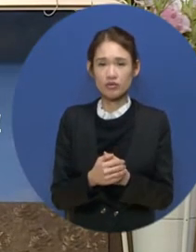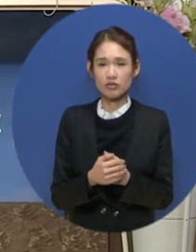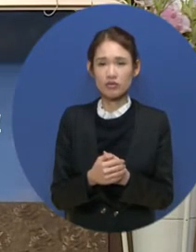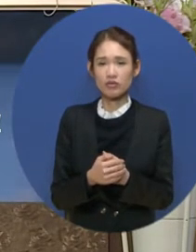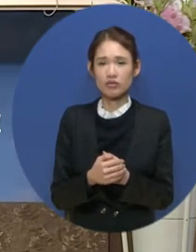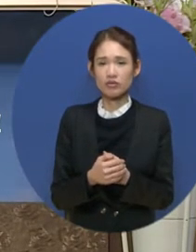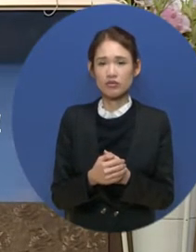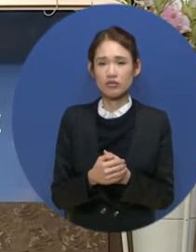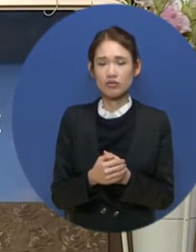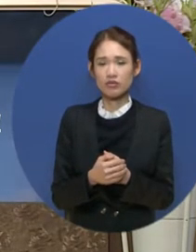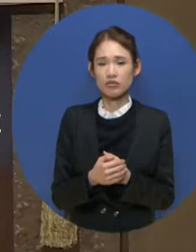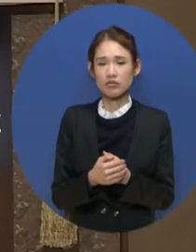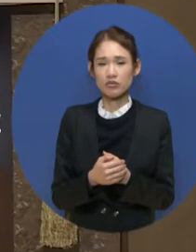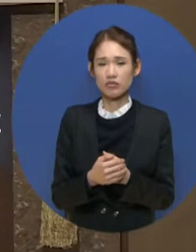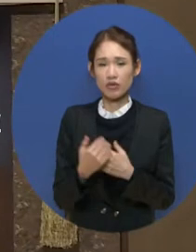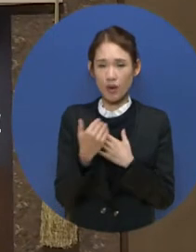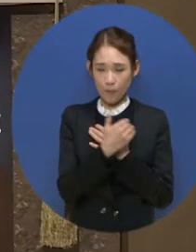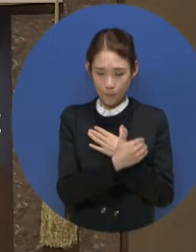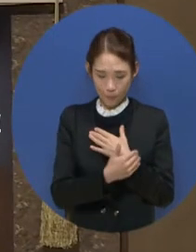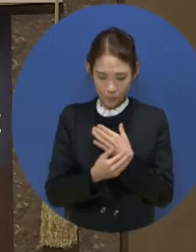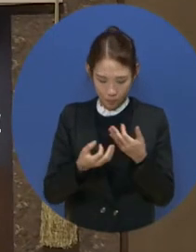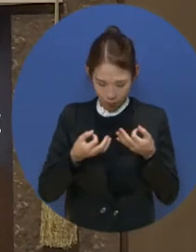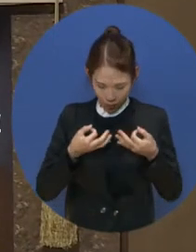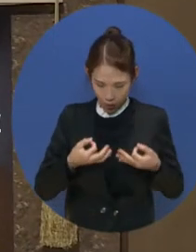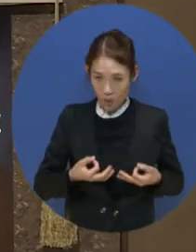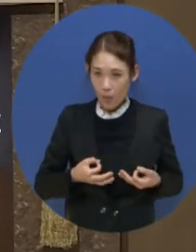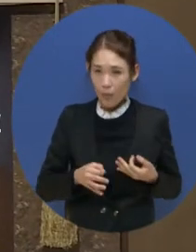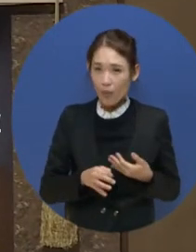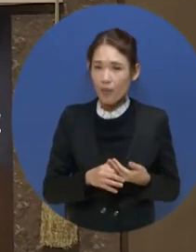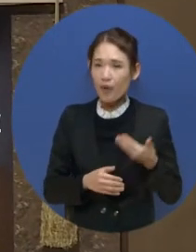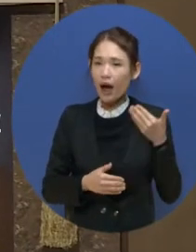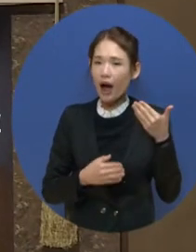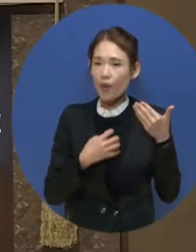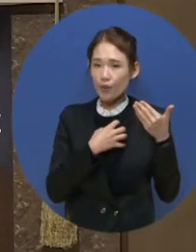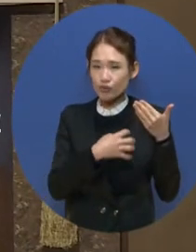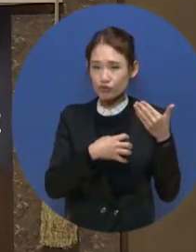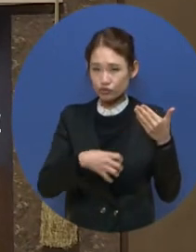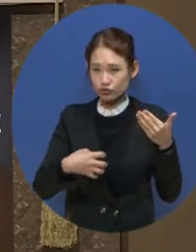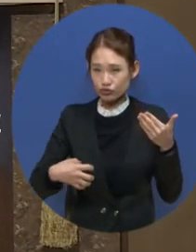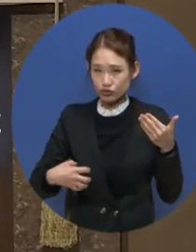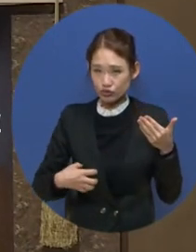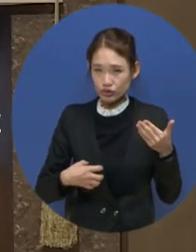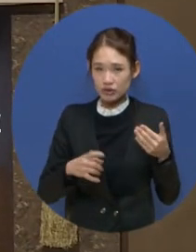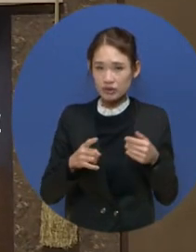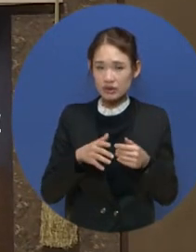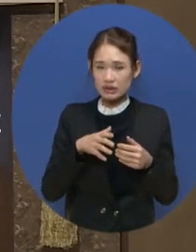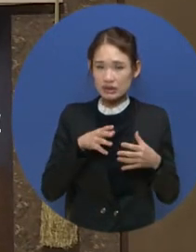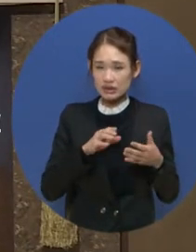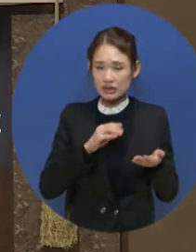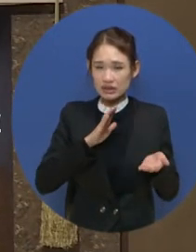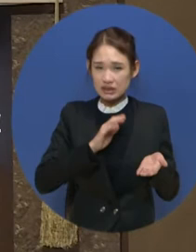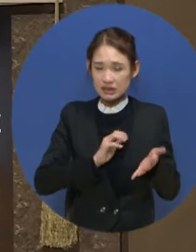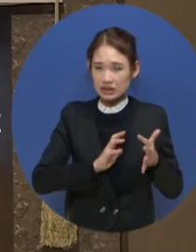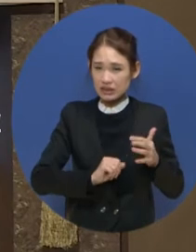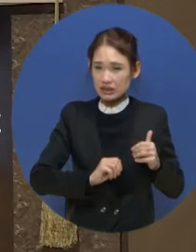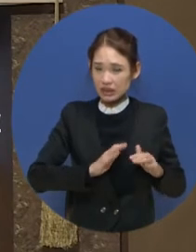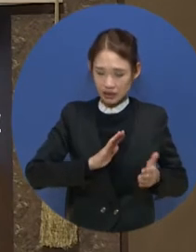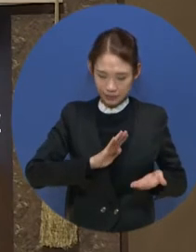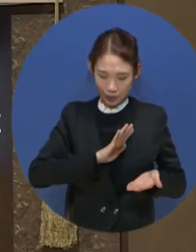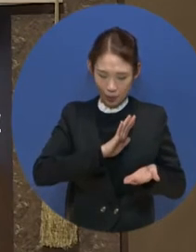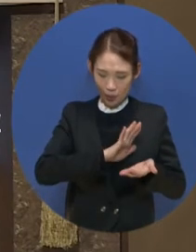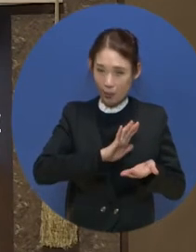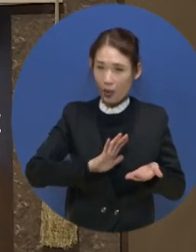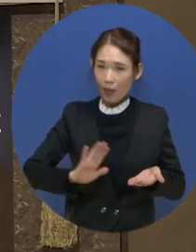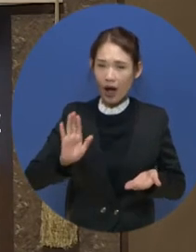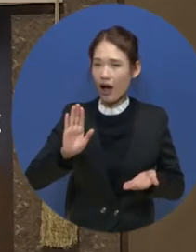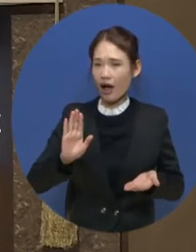왔어요 그게 이제 우리 몸의 보면 9 군대 자극 점 이 있다고 해요 그래서 이야기냐 그러니까 치아 분 아니라 그래요 서양에서 이렇게 쓰니까